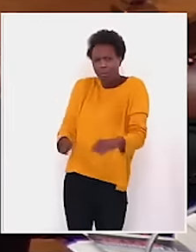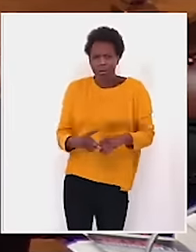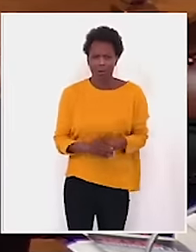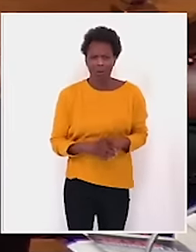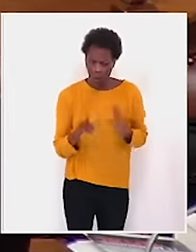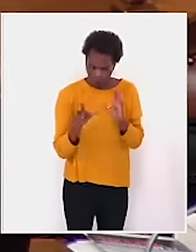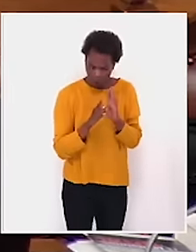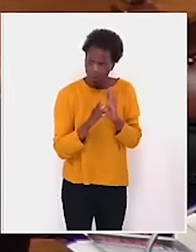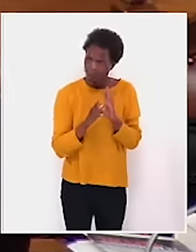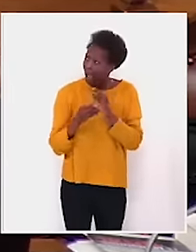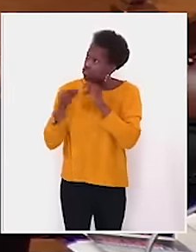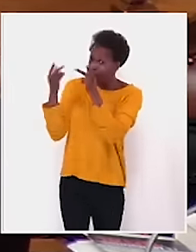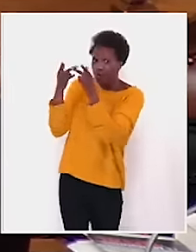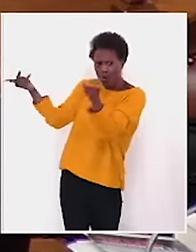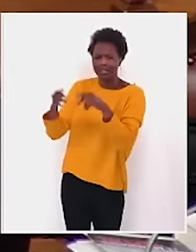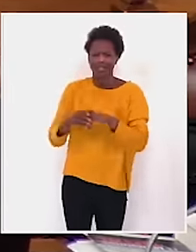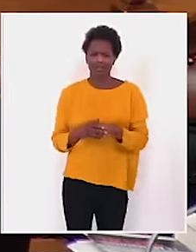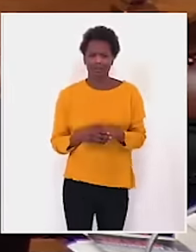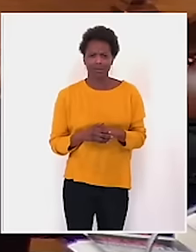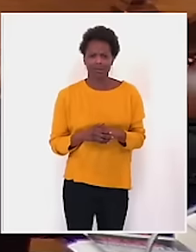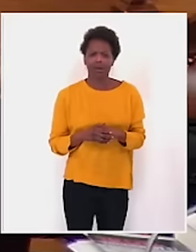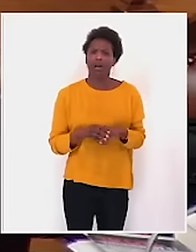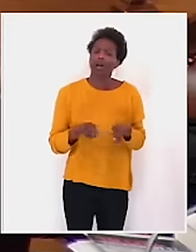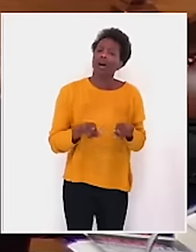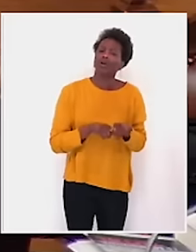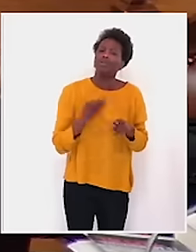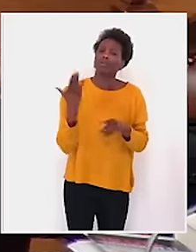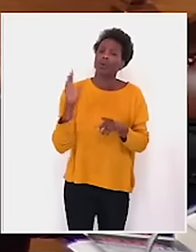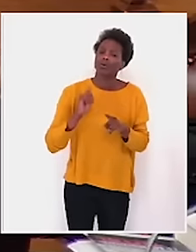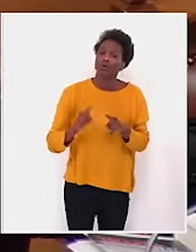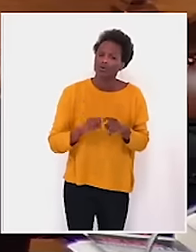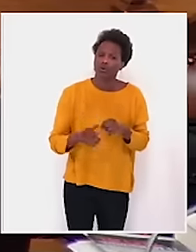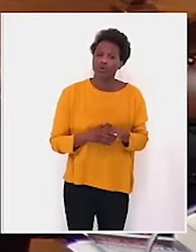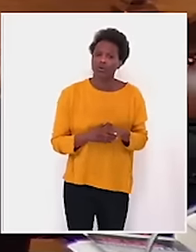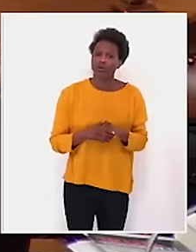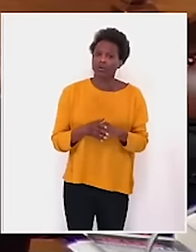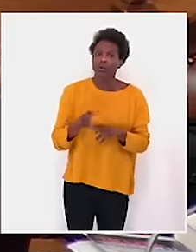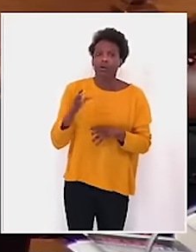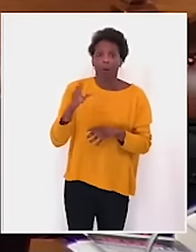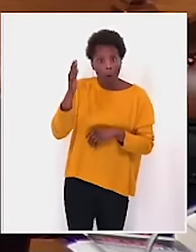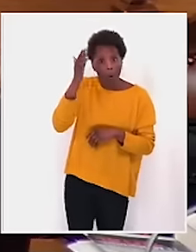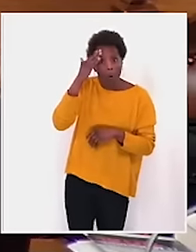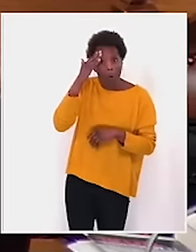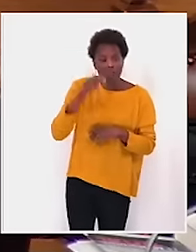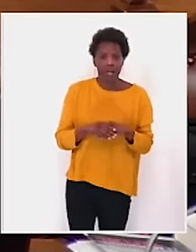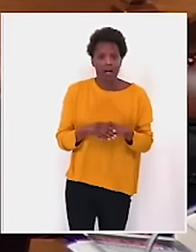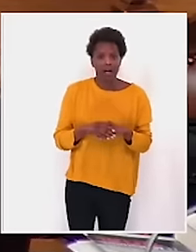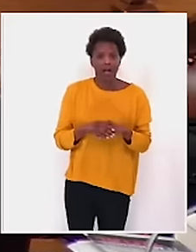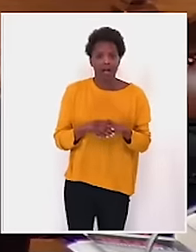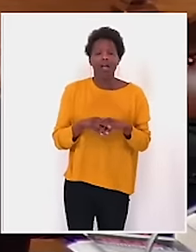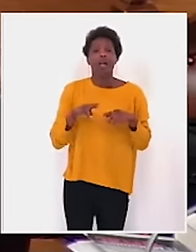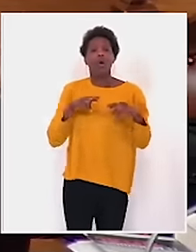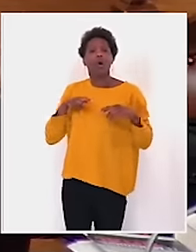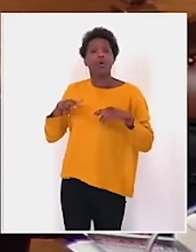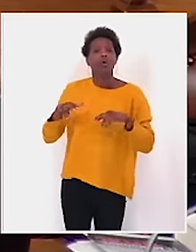l'empêche, parce qu'il y a ça, il y a des possibilités. Mais il y a ça, et puis il y a un autre aspect aussi, ça travaille sur, je sais pas si vous connaissez l'histoire des entresols, sur la rue